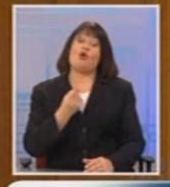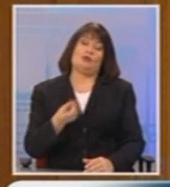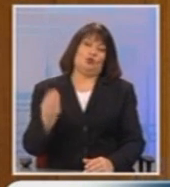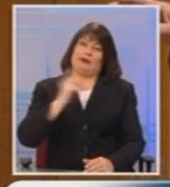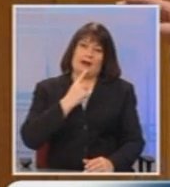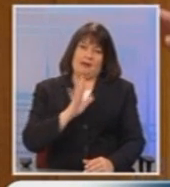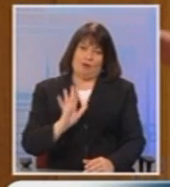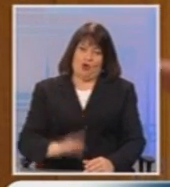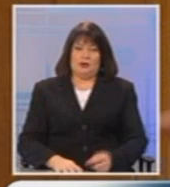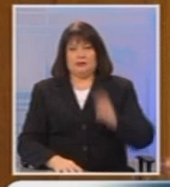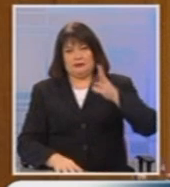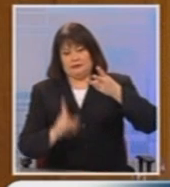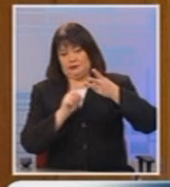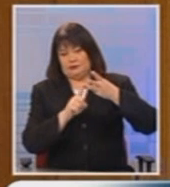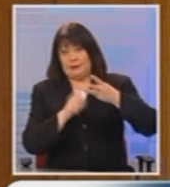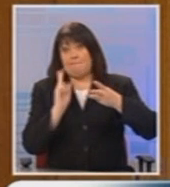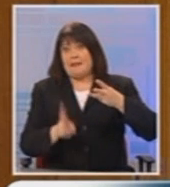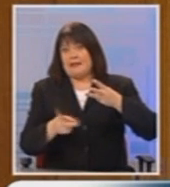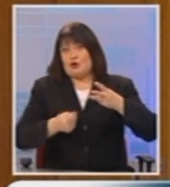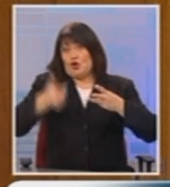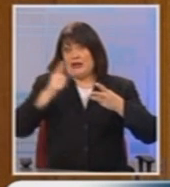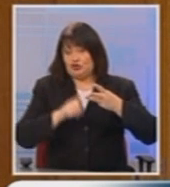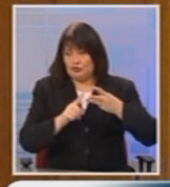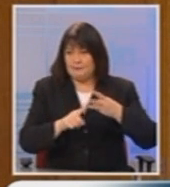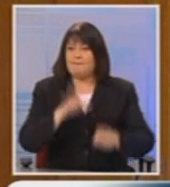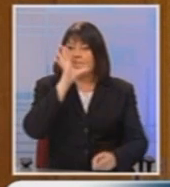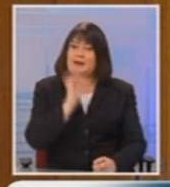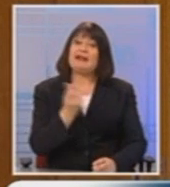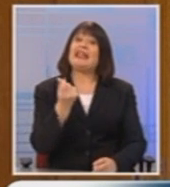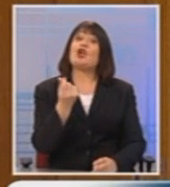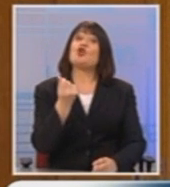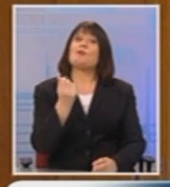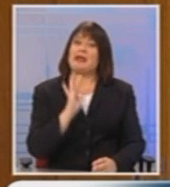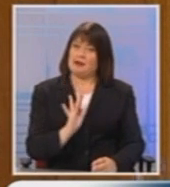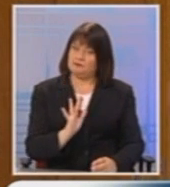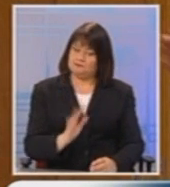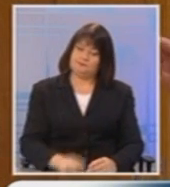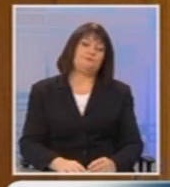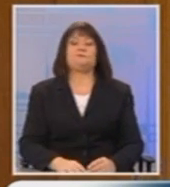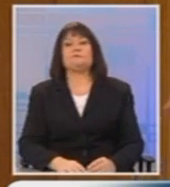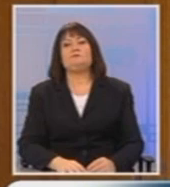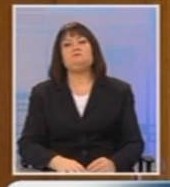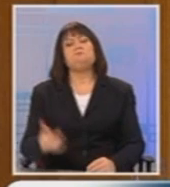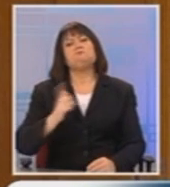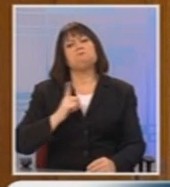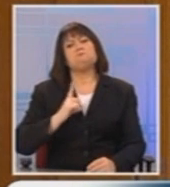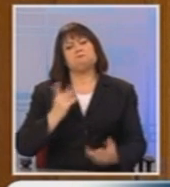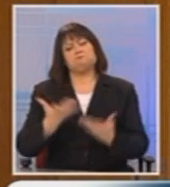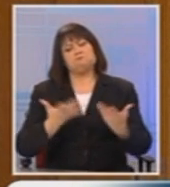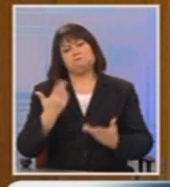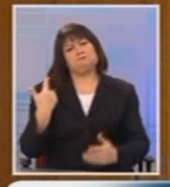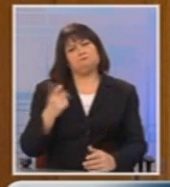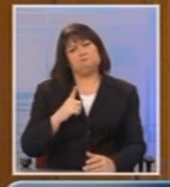περισσότερο. Τρίτη πηγή ρίσκου, η πραγματική οικονομία. Είχαμε προϋπολογίσει, το είχα πει και στο παρελθόν